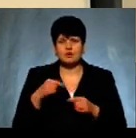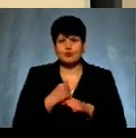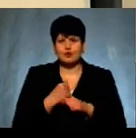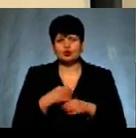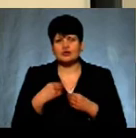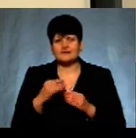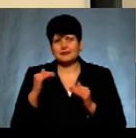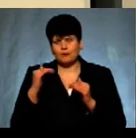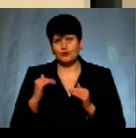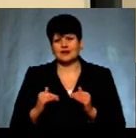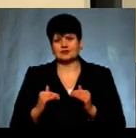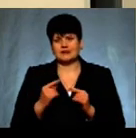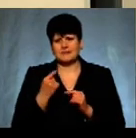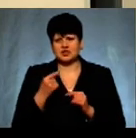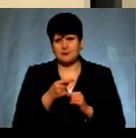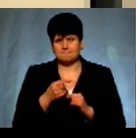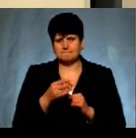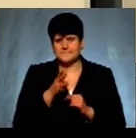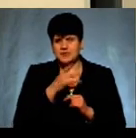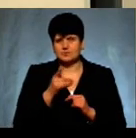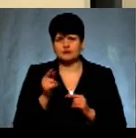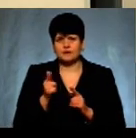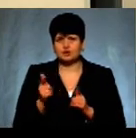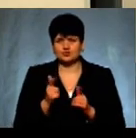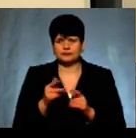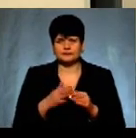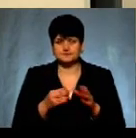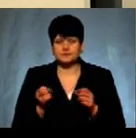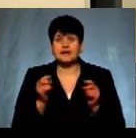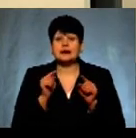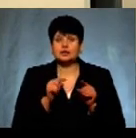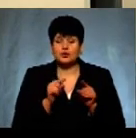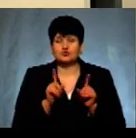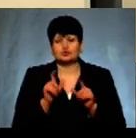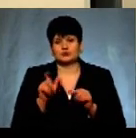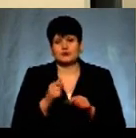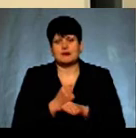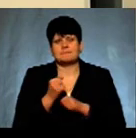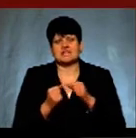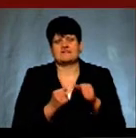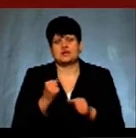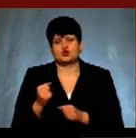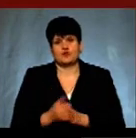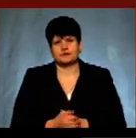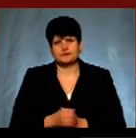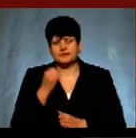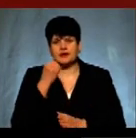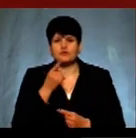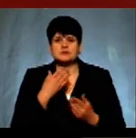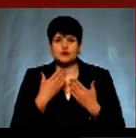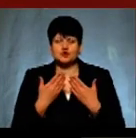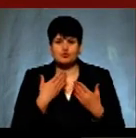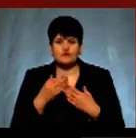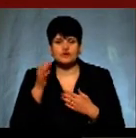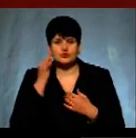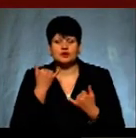можливо, понижувати на перший період, якщо не буде готового фахівця, для того, щоб все ж таки люди були працевлаштовані. Тож я дякую вам за розмову і нагадаю,